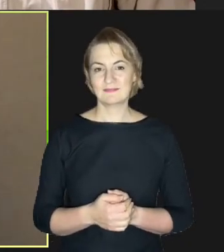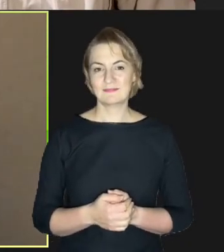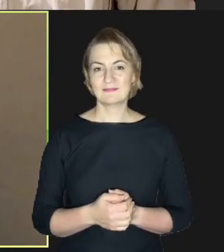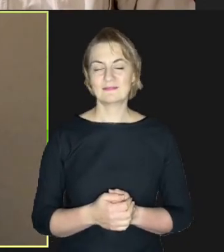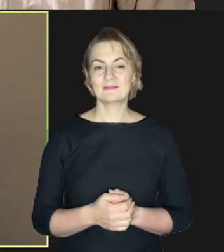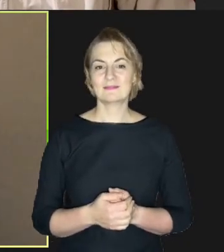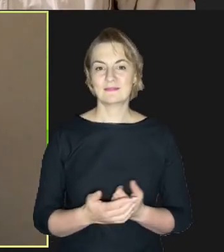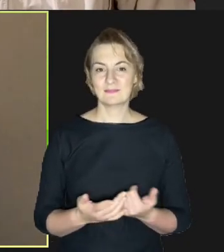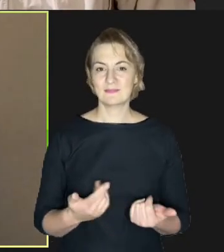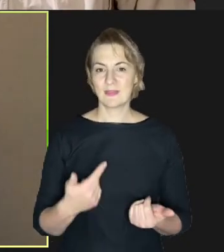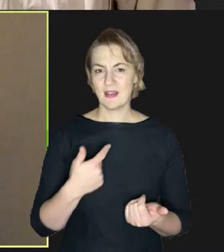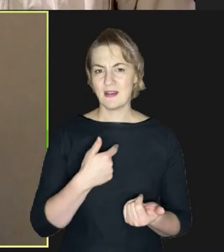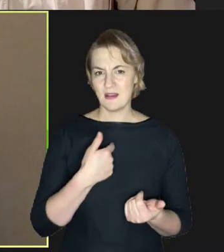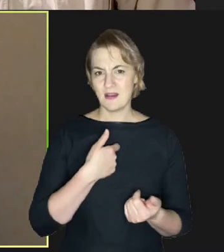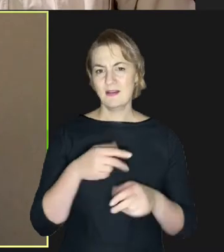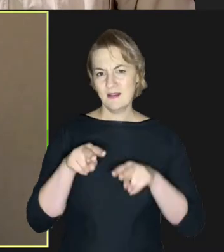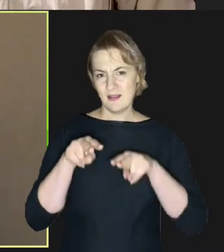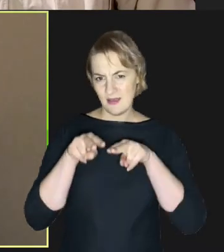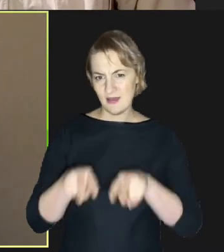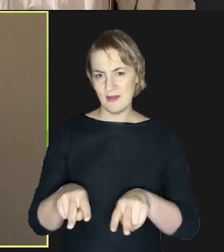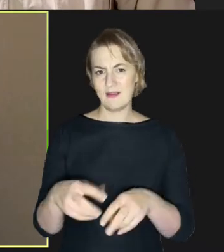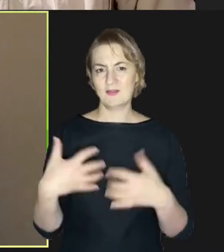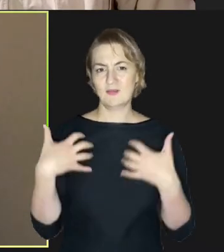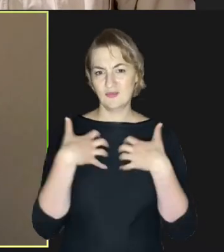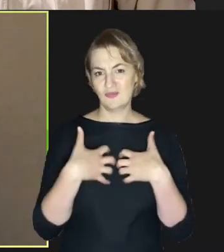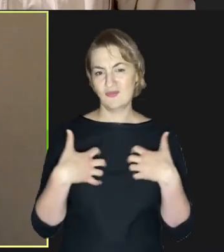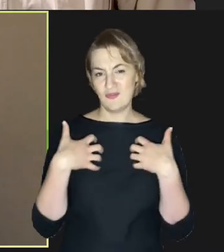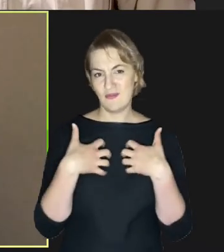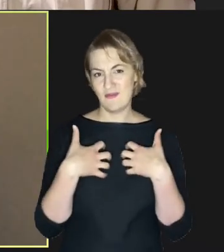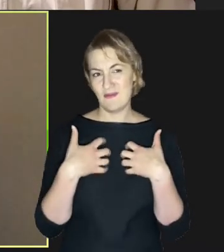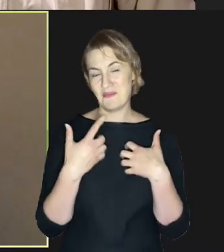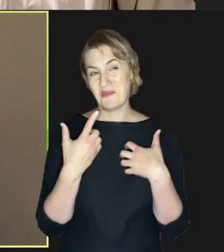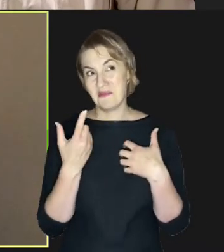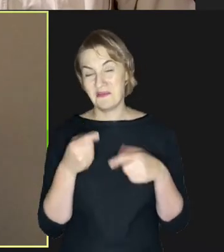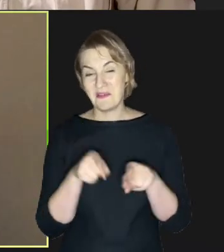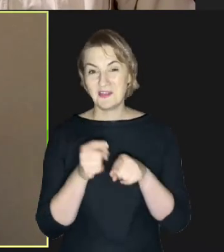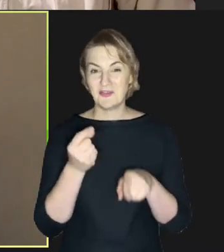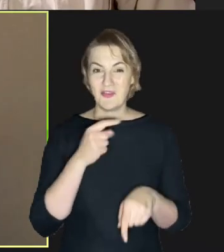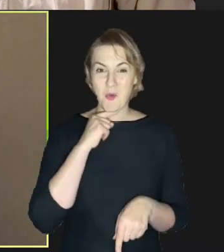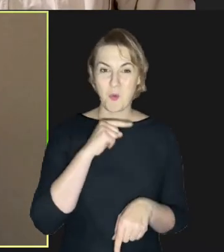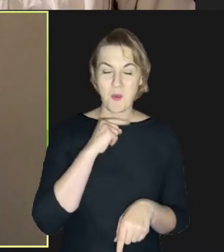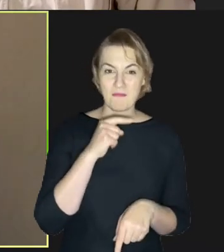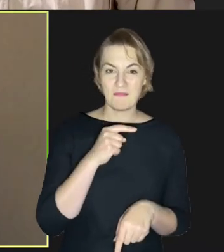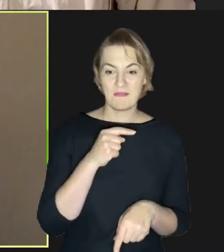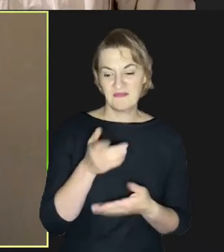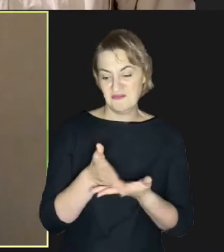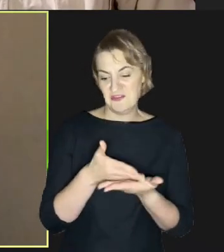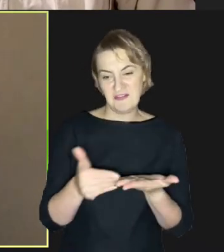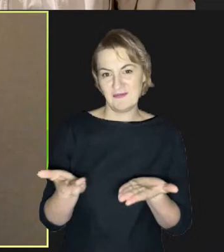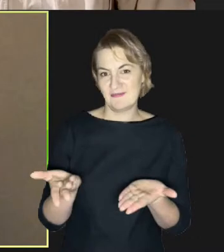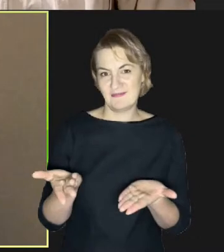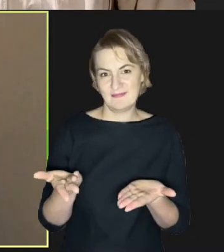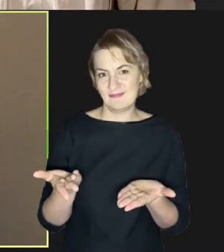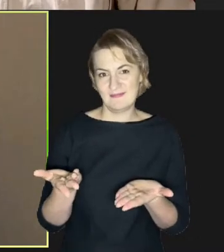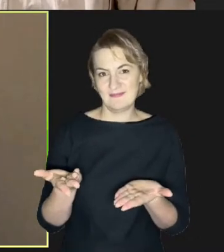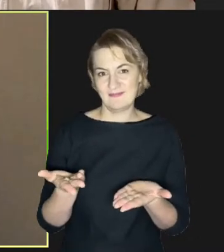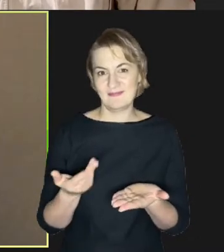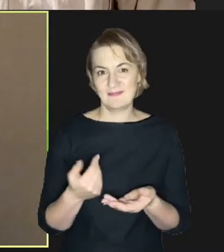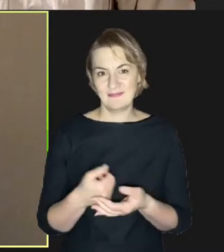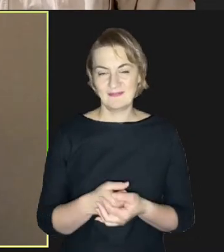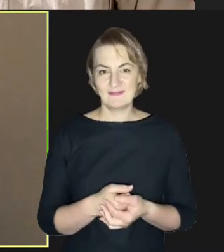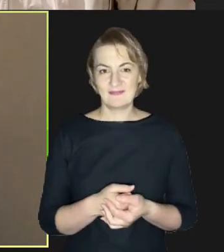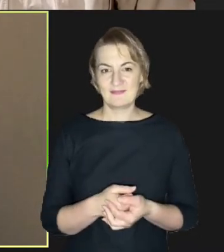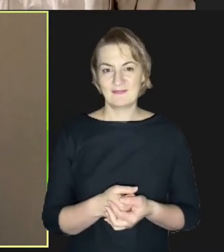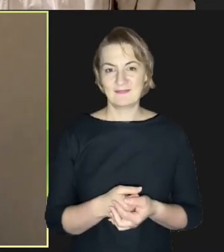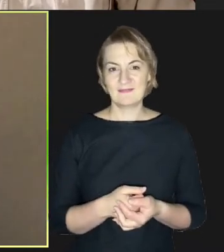Jeśli powiem, ja jestem częścią przyrody, to też właściwie skłamię, bo to jest jaką częścią? No, jestem